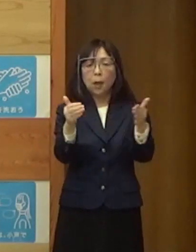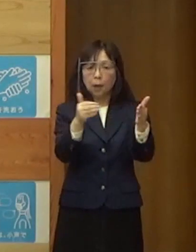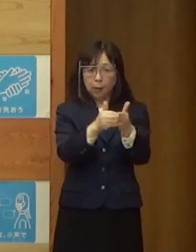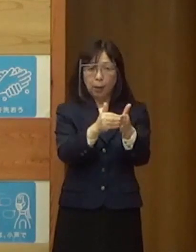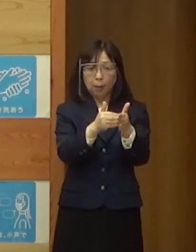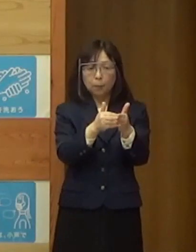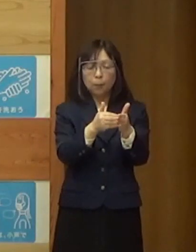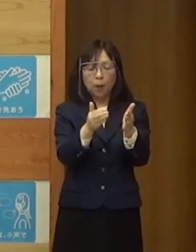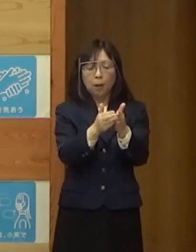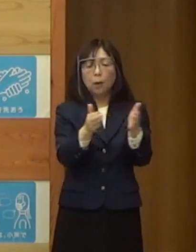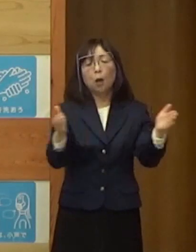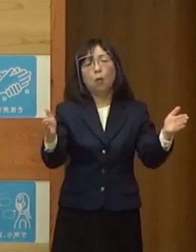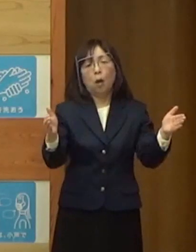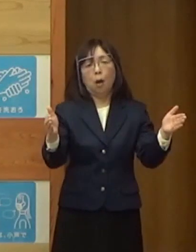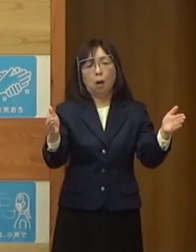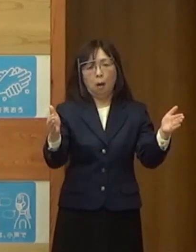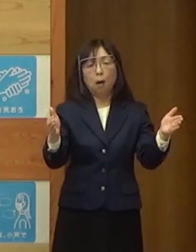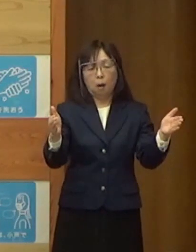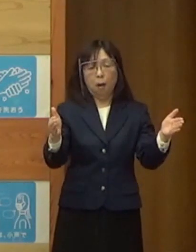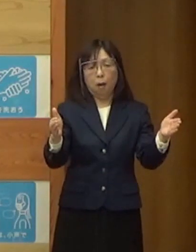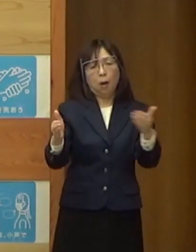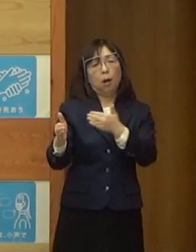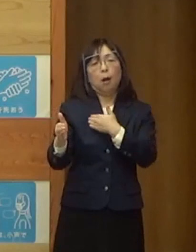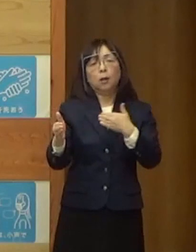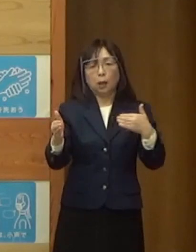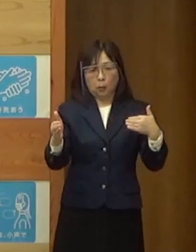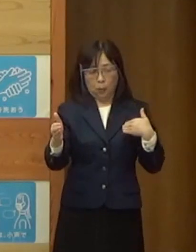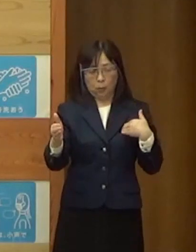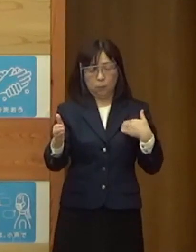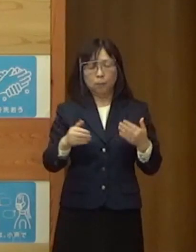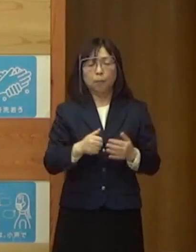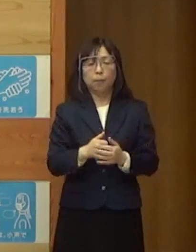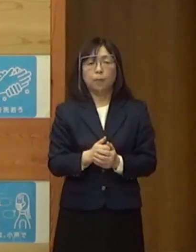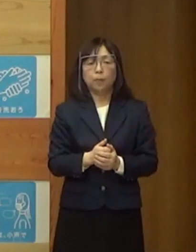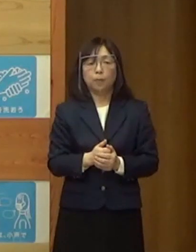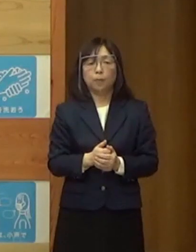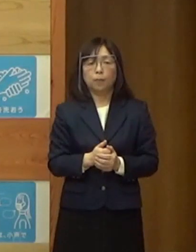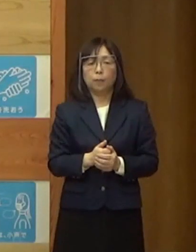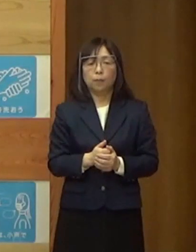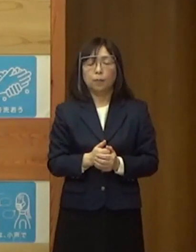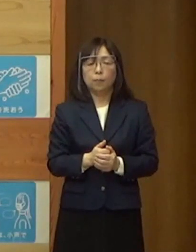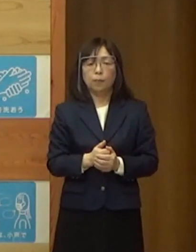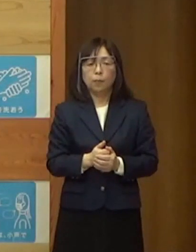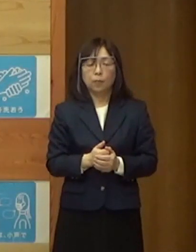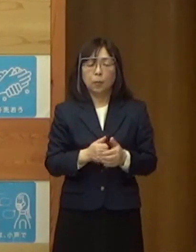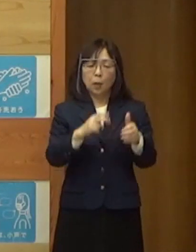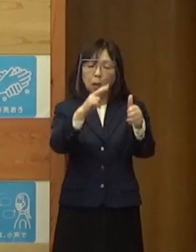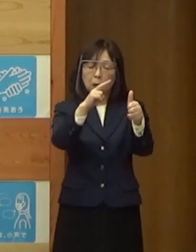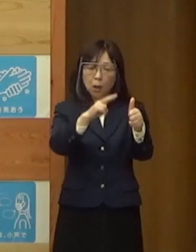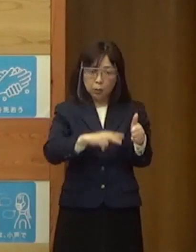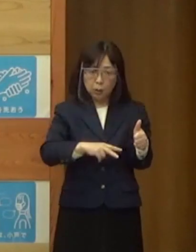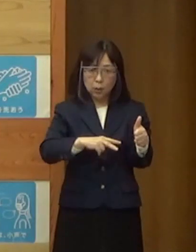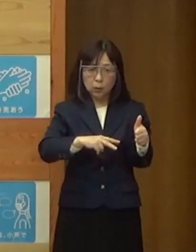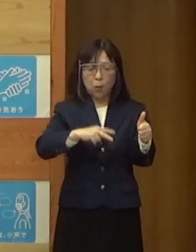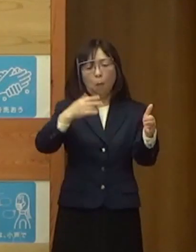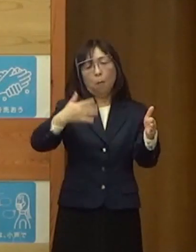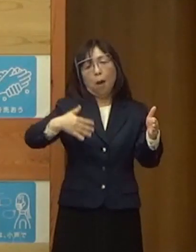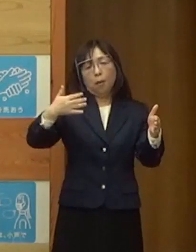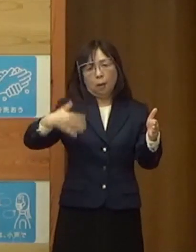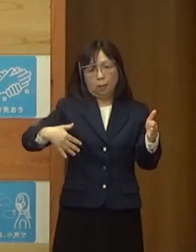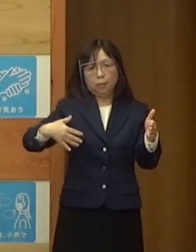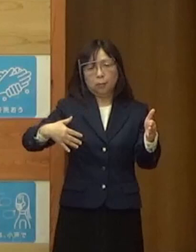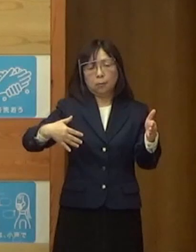こちらが緩和をされることと示されました。 認証を取得してい